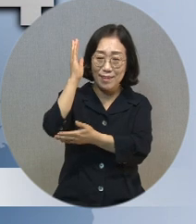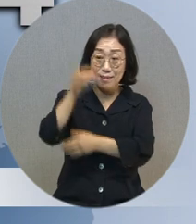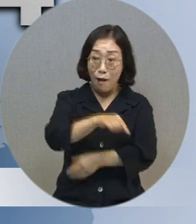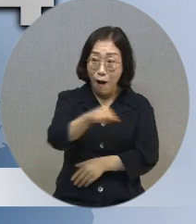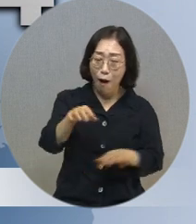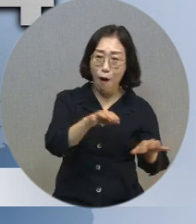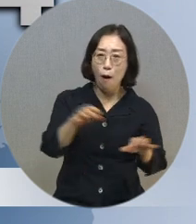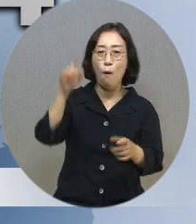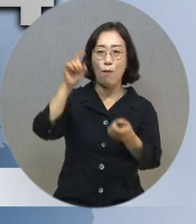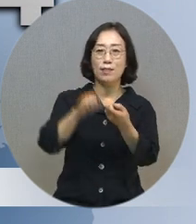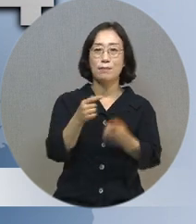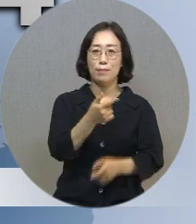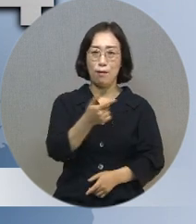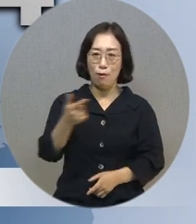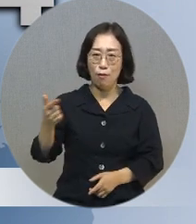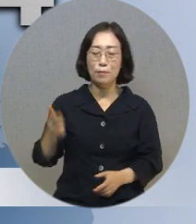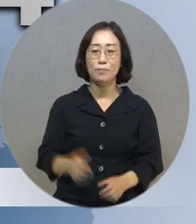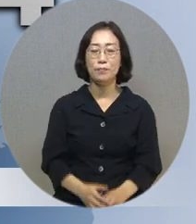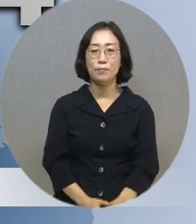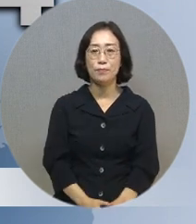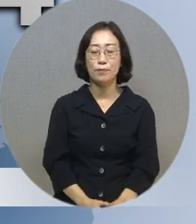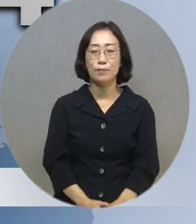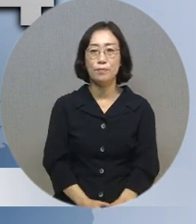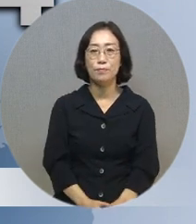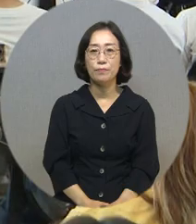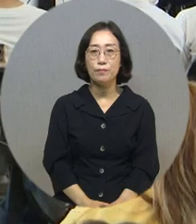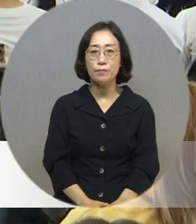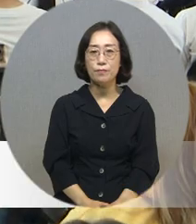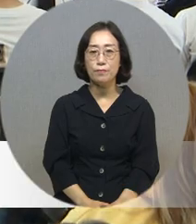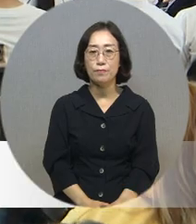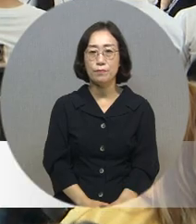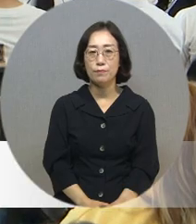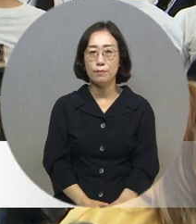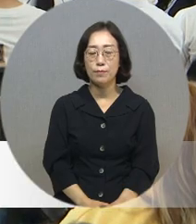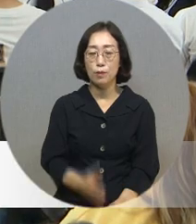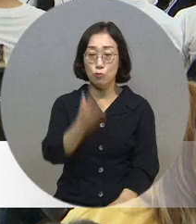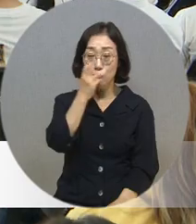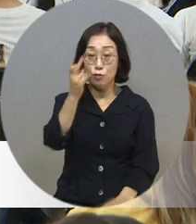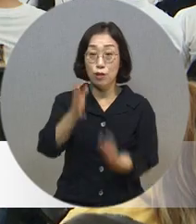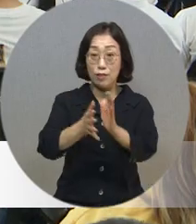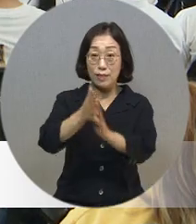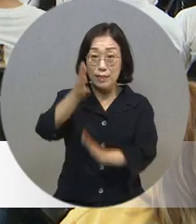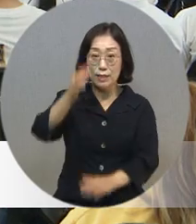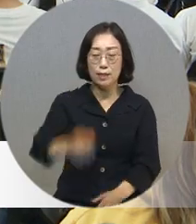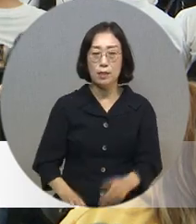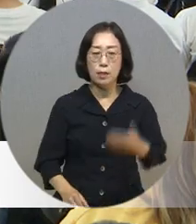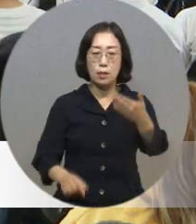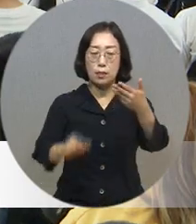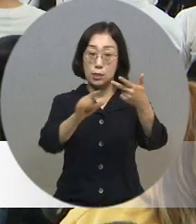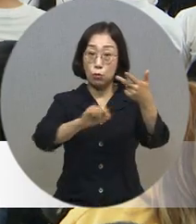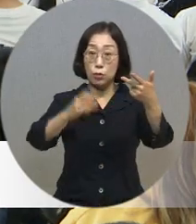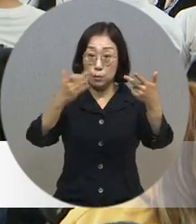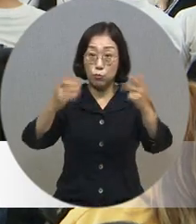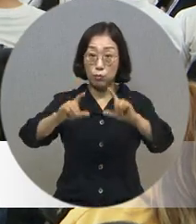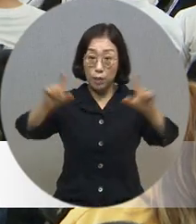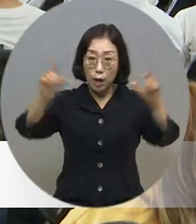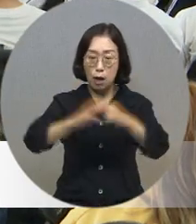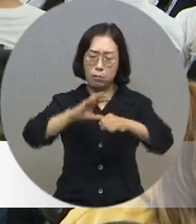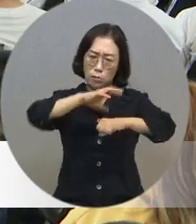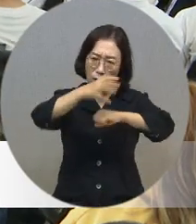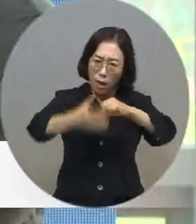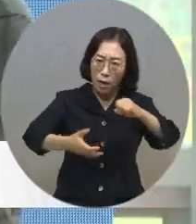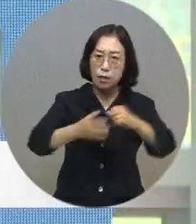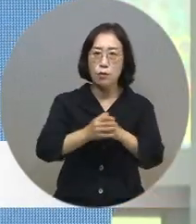보았습니다 이영춘 기자입니다 전남 수천 시가 지난 19일 세계적인 애니메이션